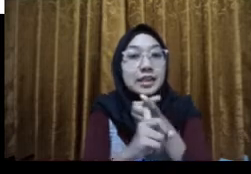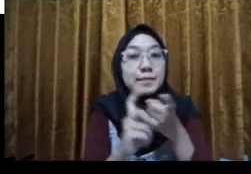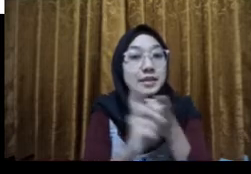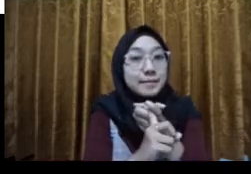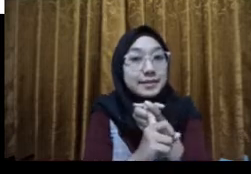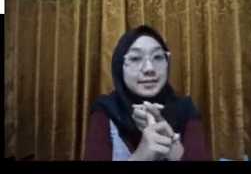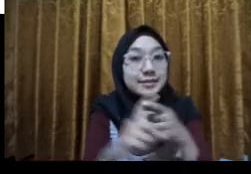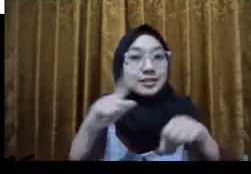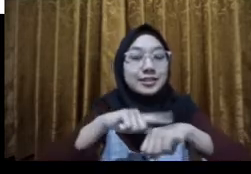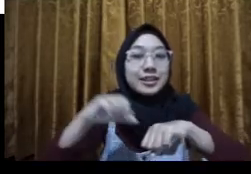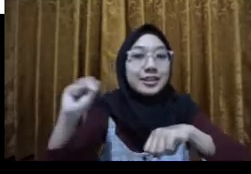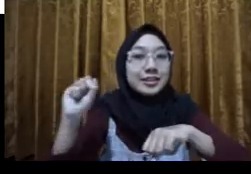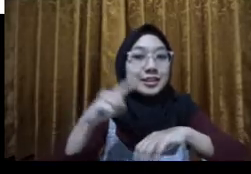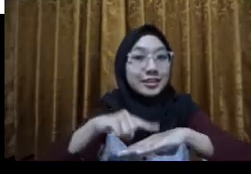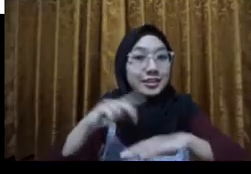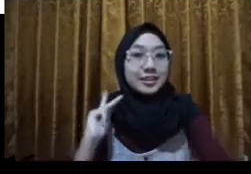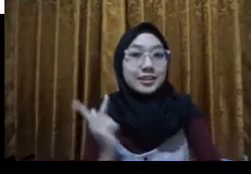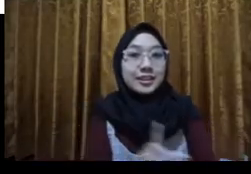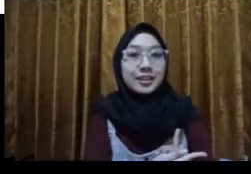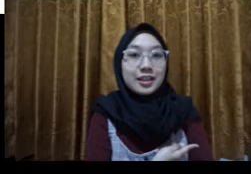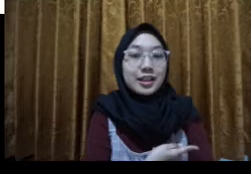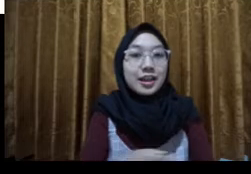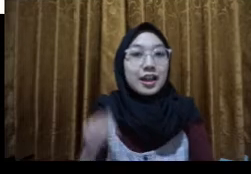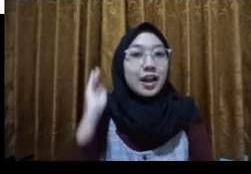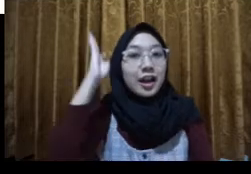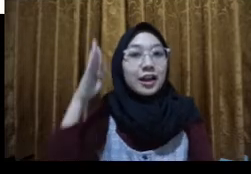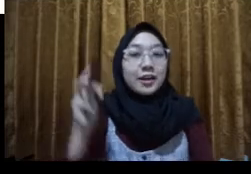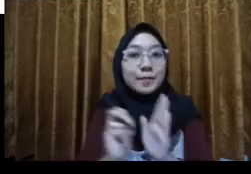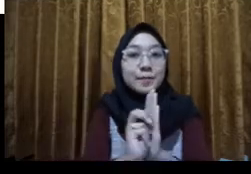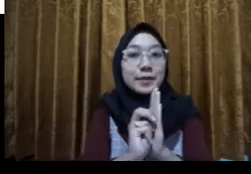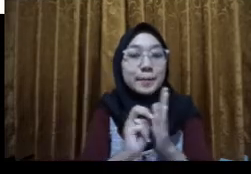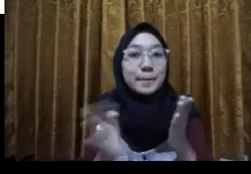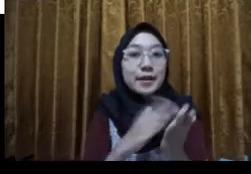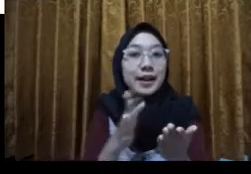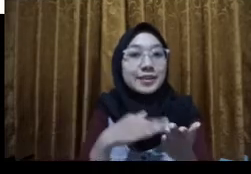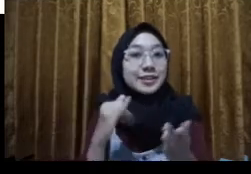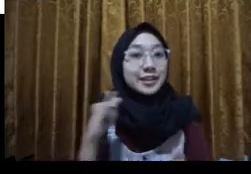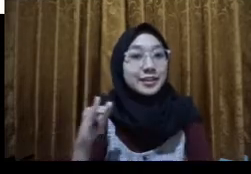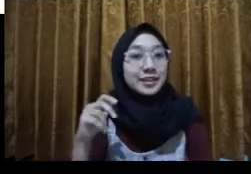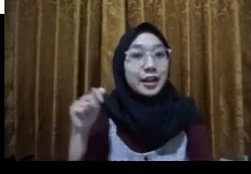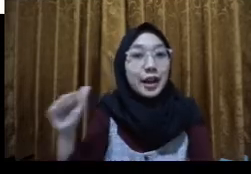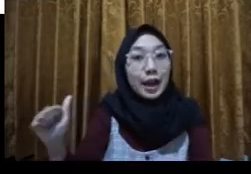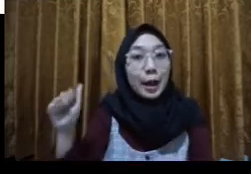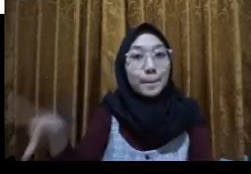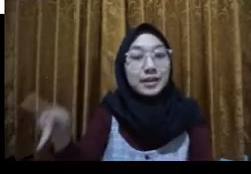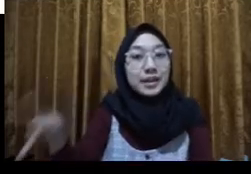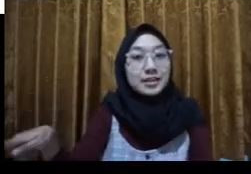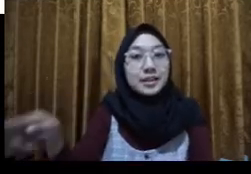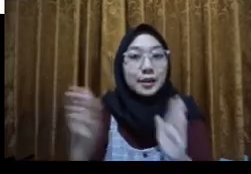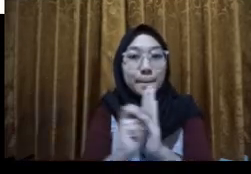Ya, teman-teman, saat ini kita akan mempelajari tentang aplikasi